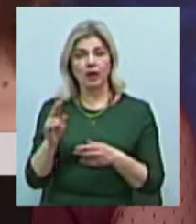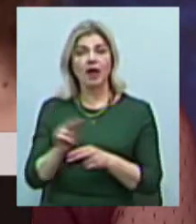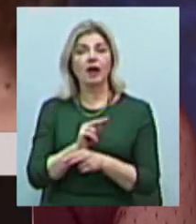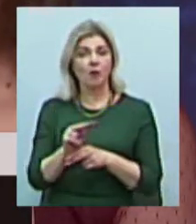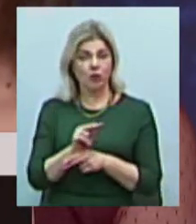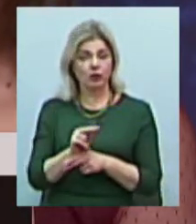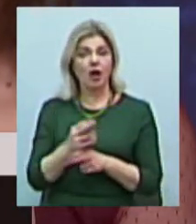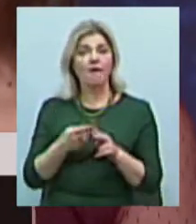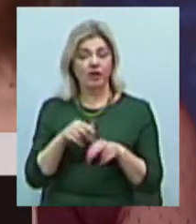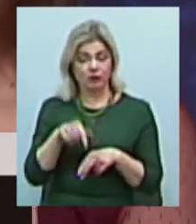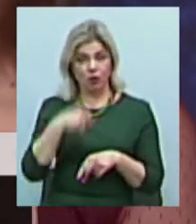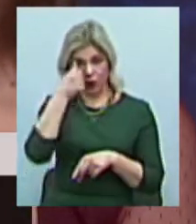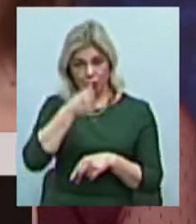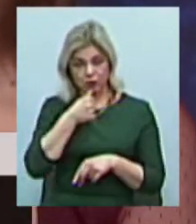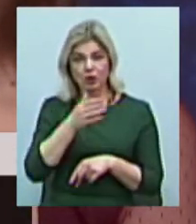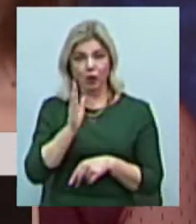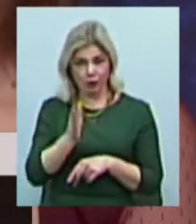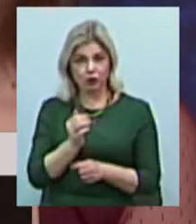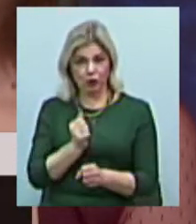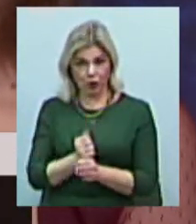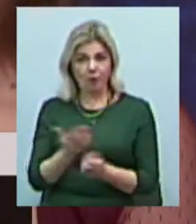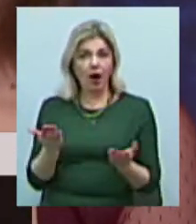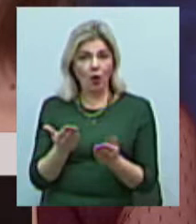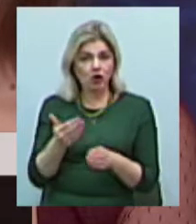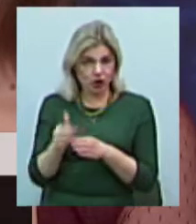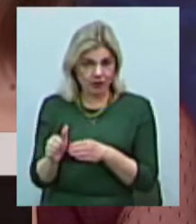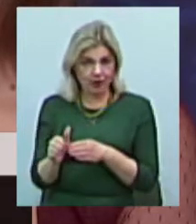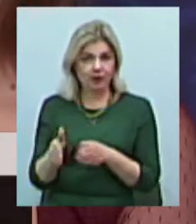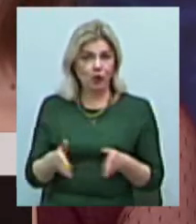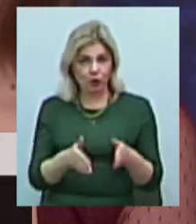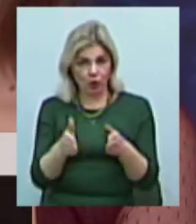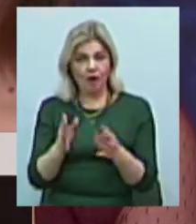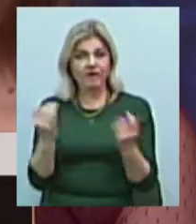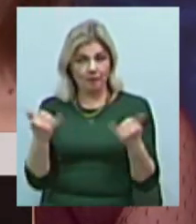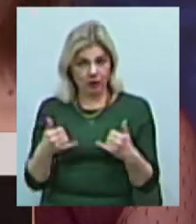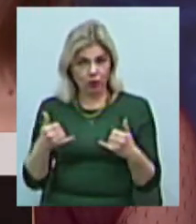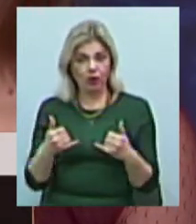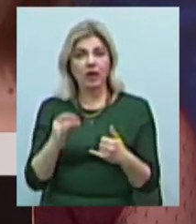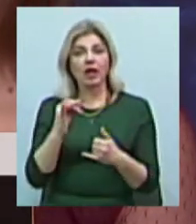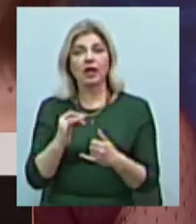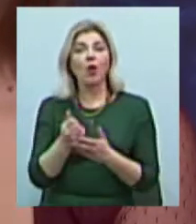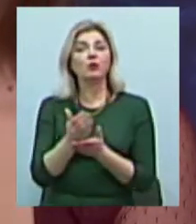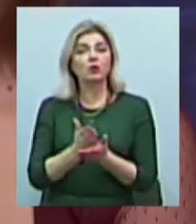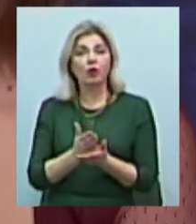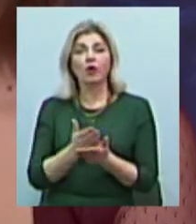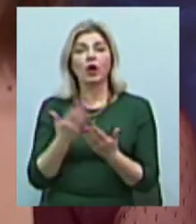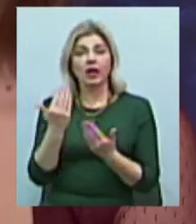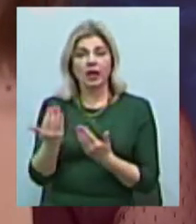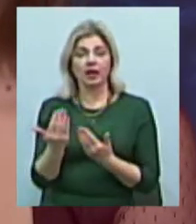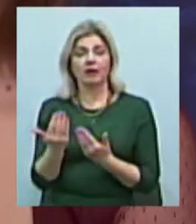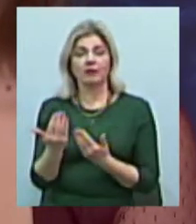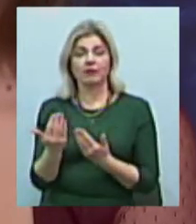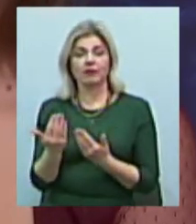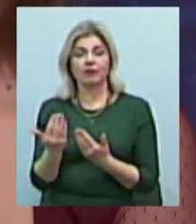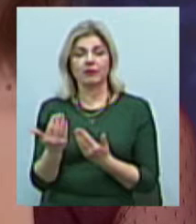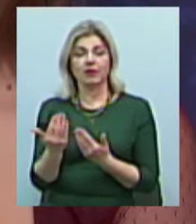ремонтуватись. У цьому році вже буде зроблена якусь частину її в бетоні. Відповідно, обслуговувати її вже не, ну,